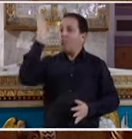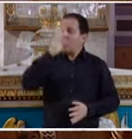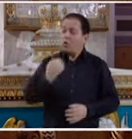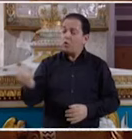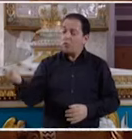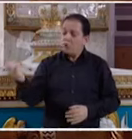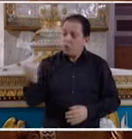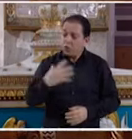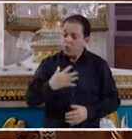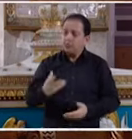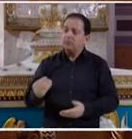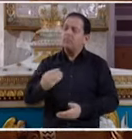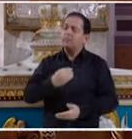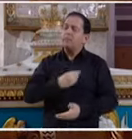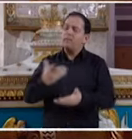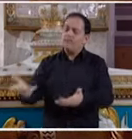ευδοκίσας